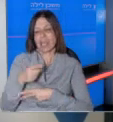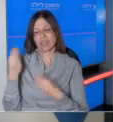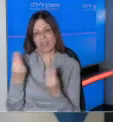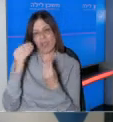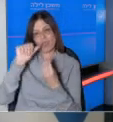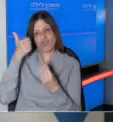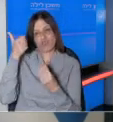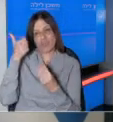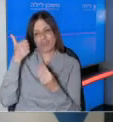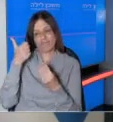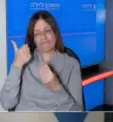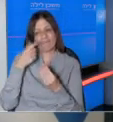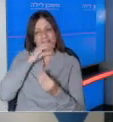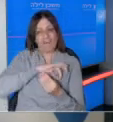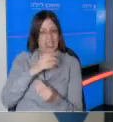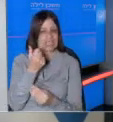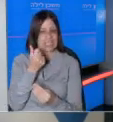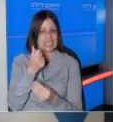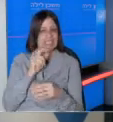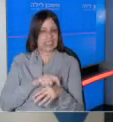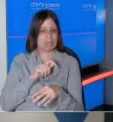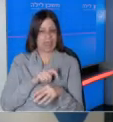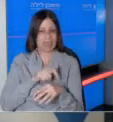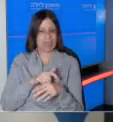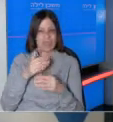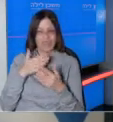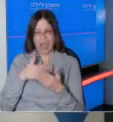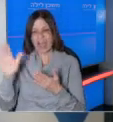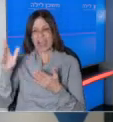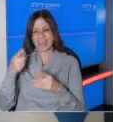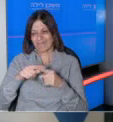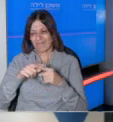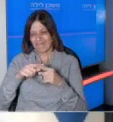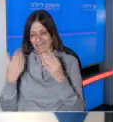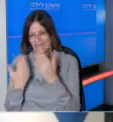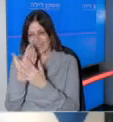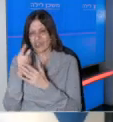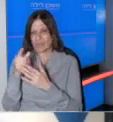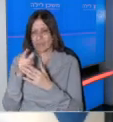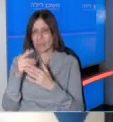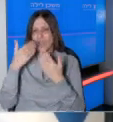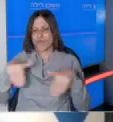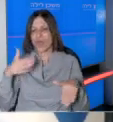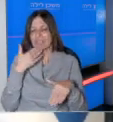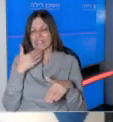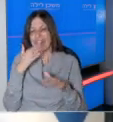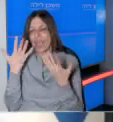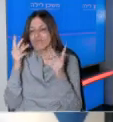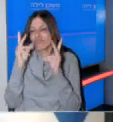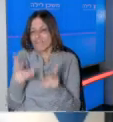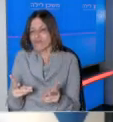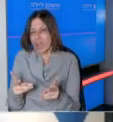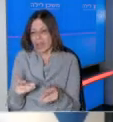לקנות זמן ולהרחיק את הווריאנט מגבולות ישראל ככל האפשר. רבותיי,